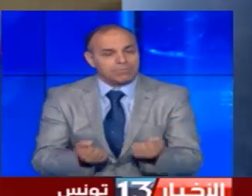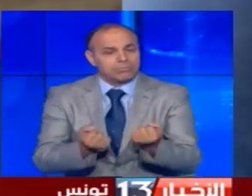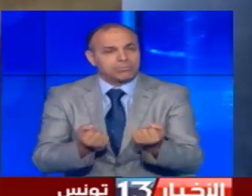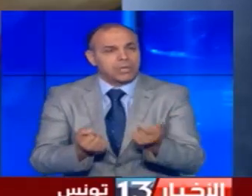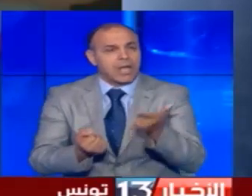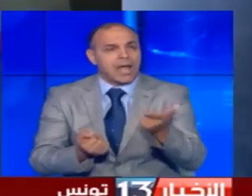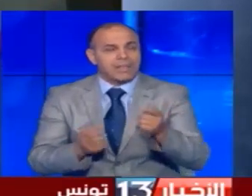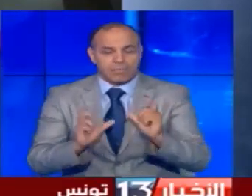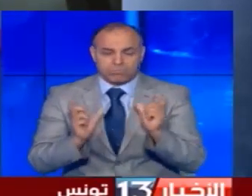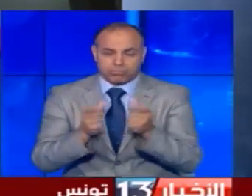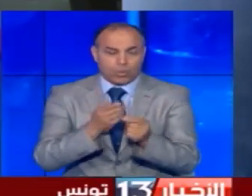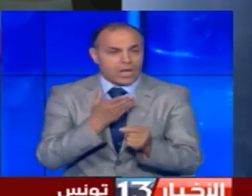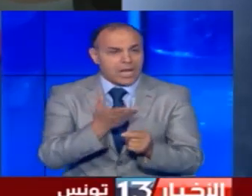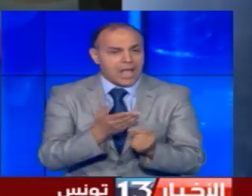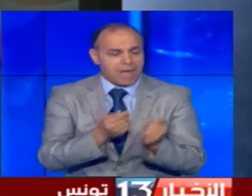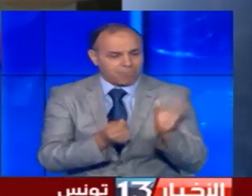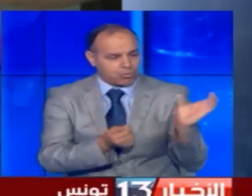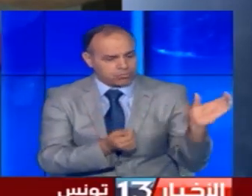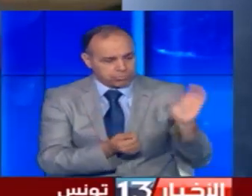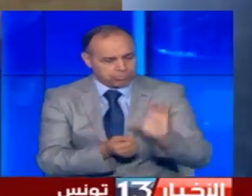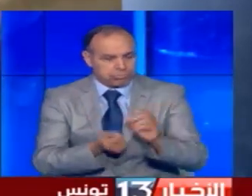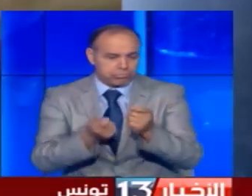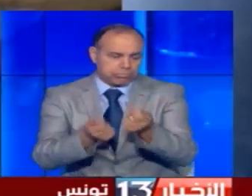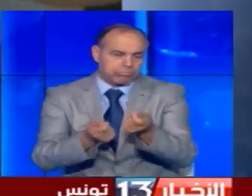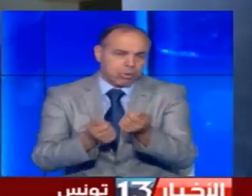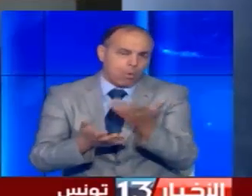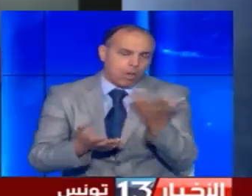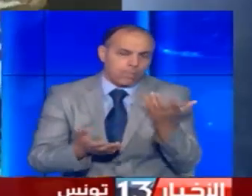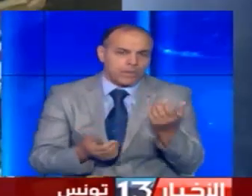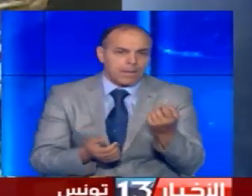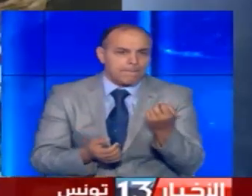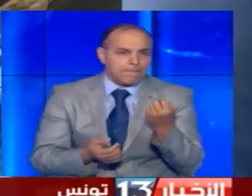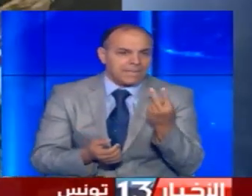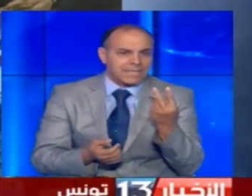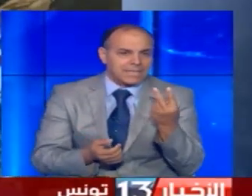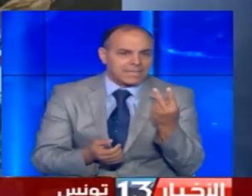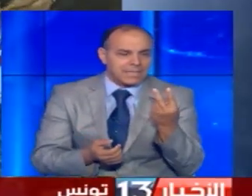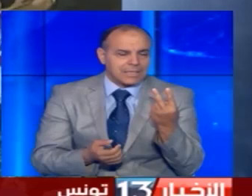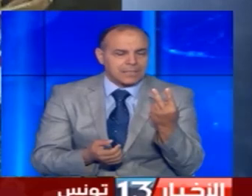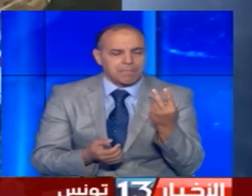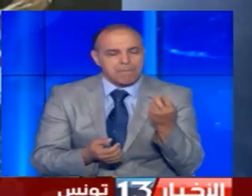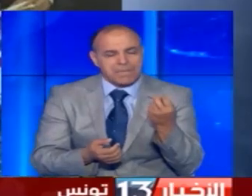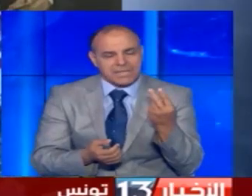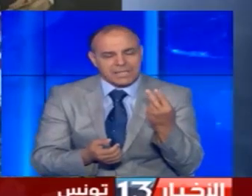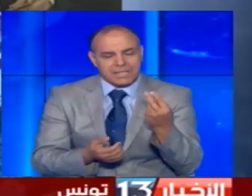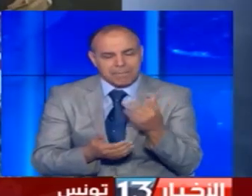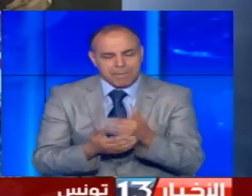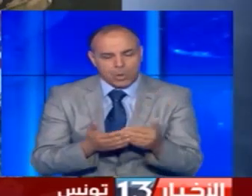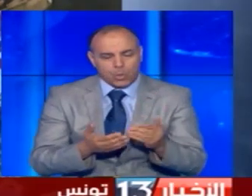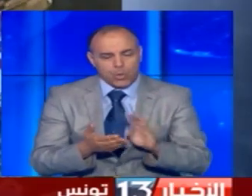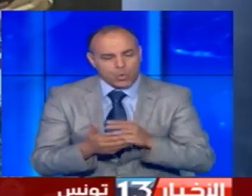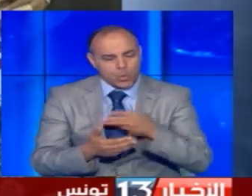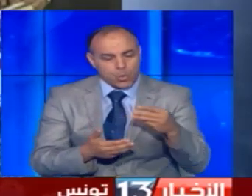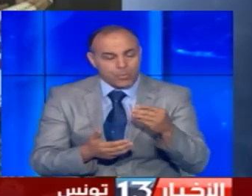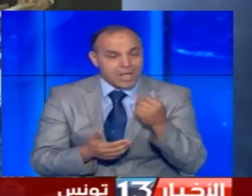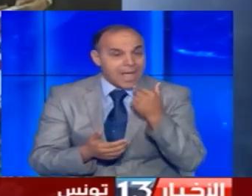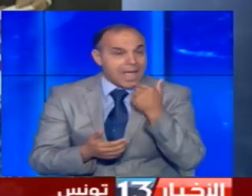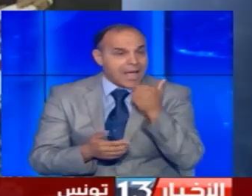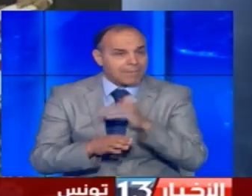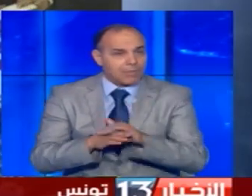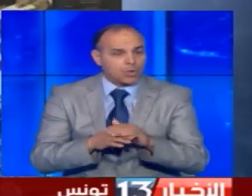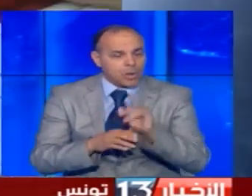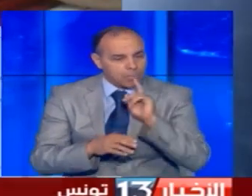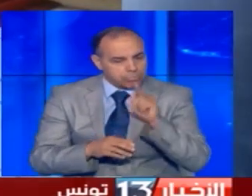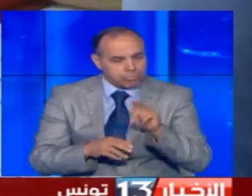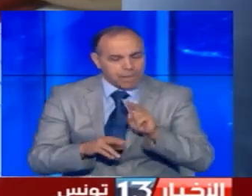هذه الهيئه الهبه التي تقدر قيمتها بمائه الف اورو في اطار دعم الجهود الوطنيه في مجال لتنفيذ